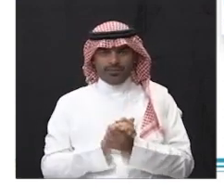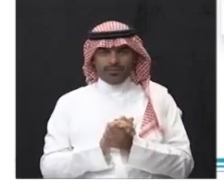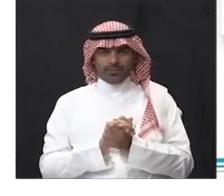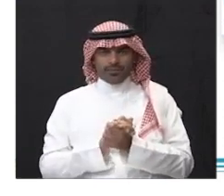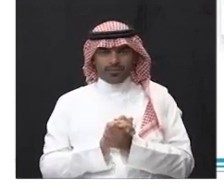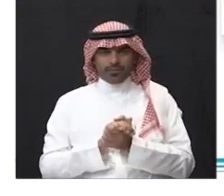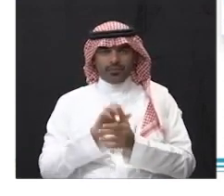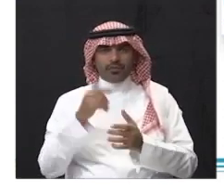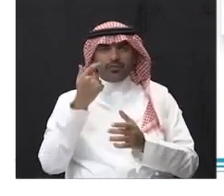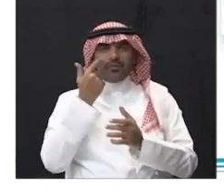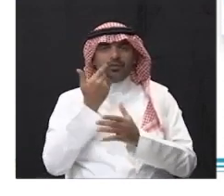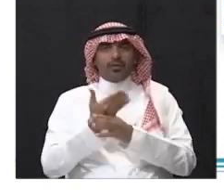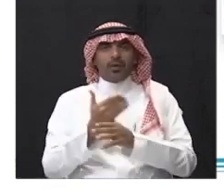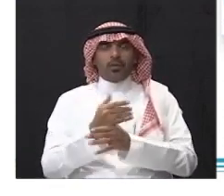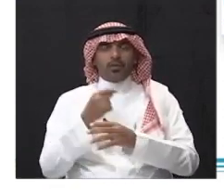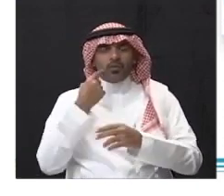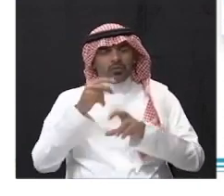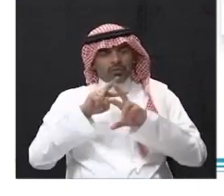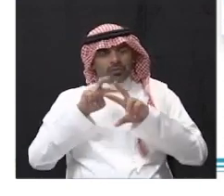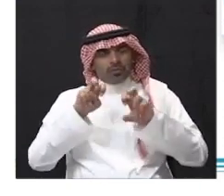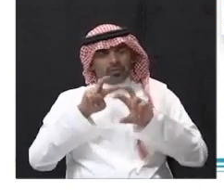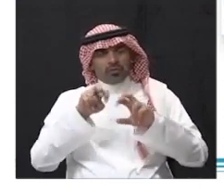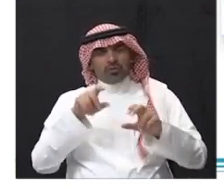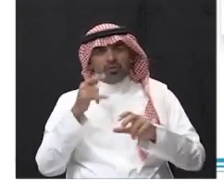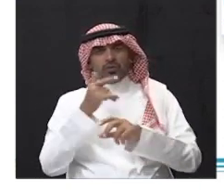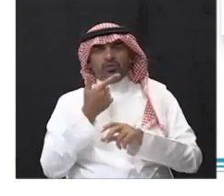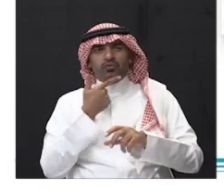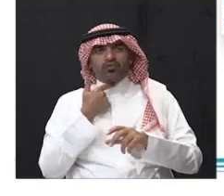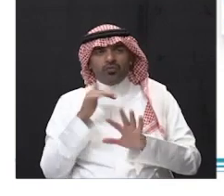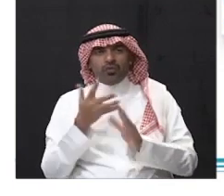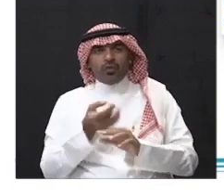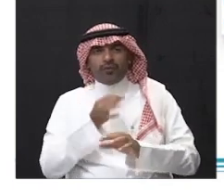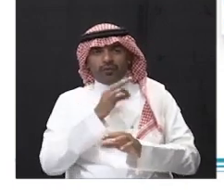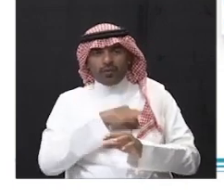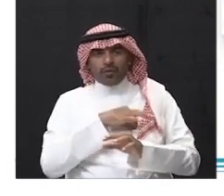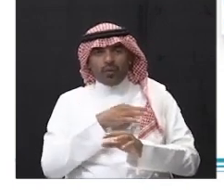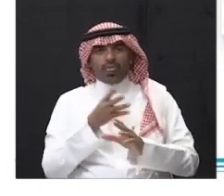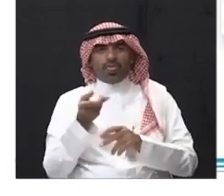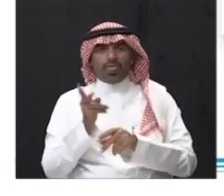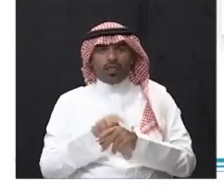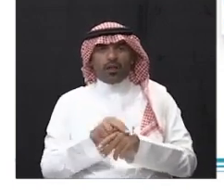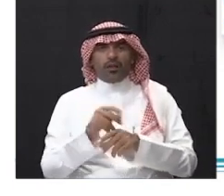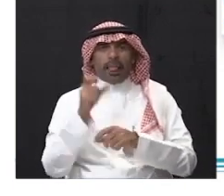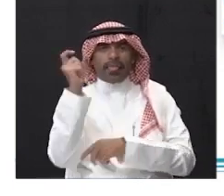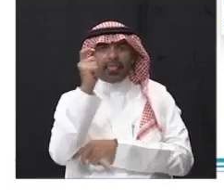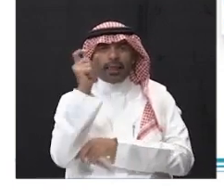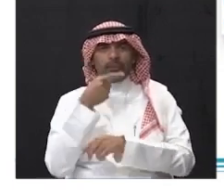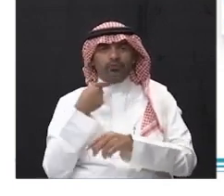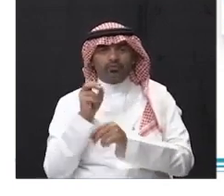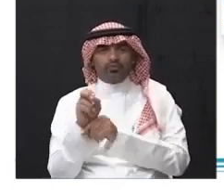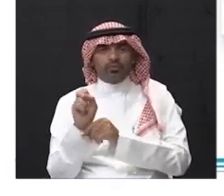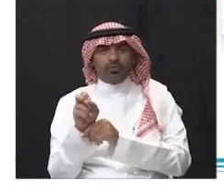اقتصادية ودينية واجتماعية ومعرفية.